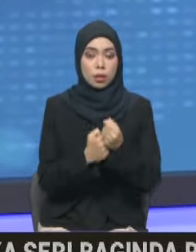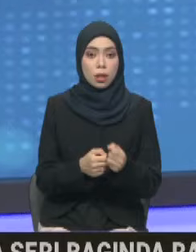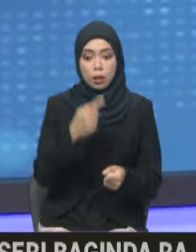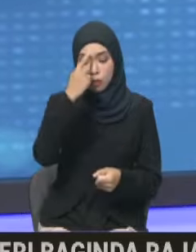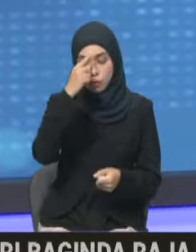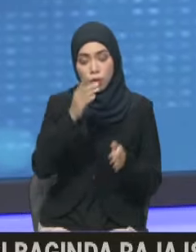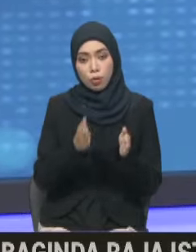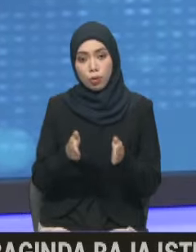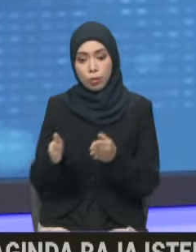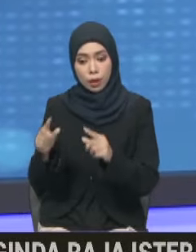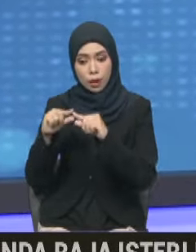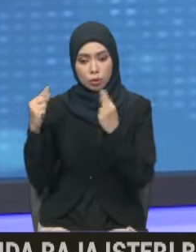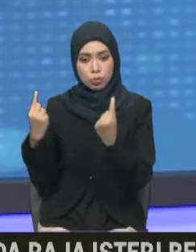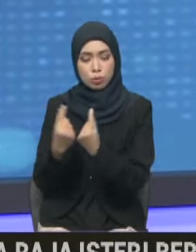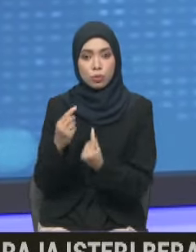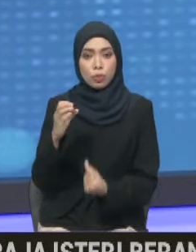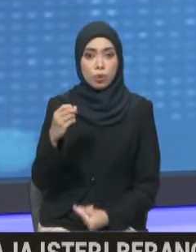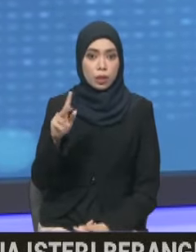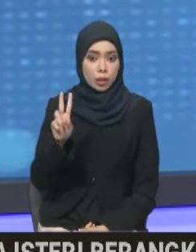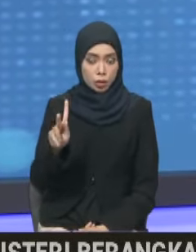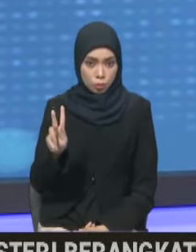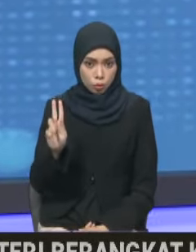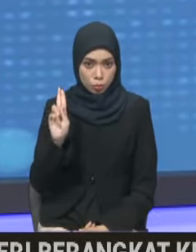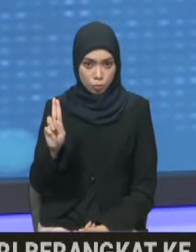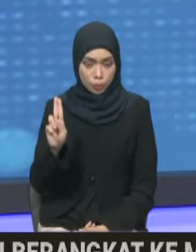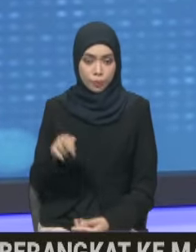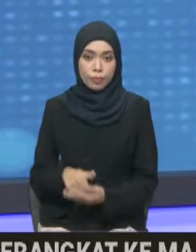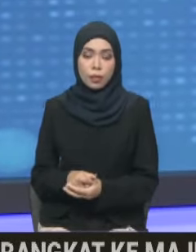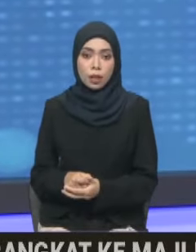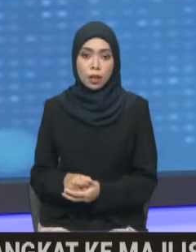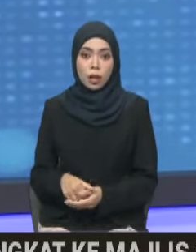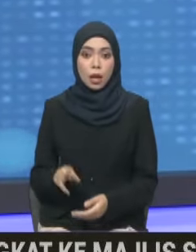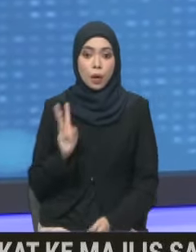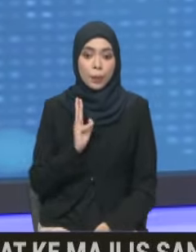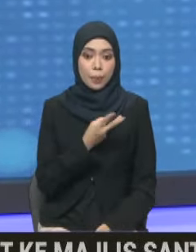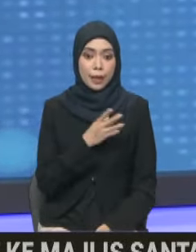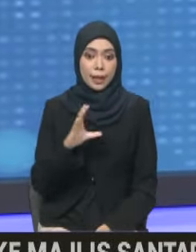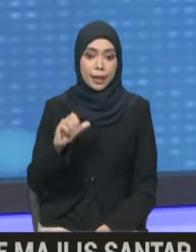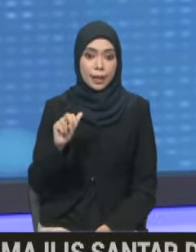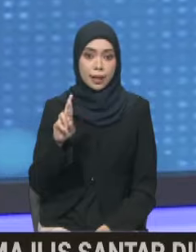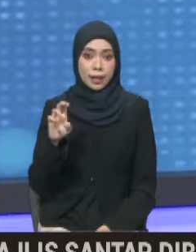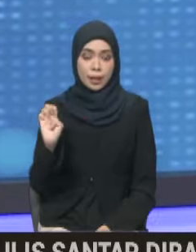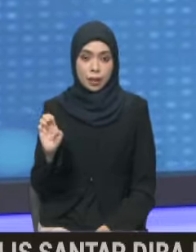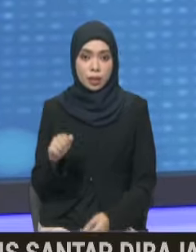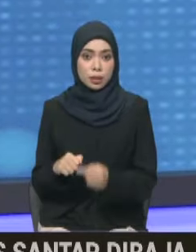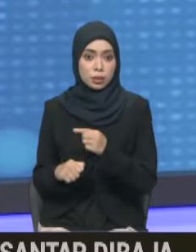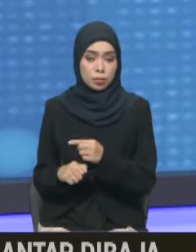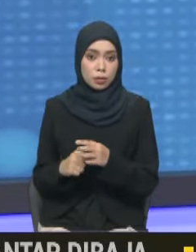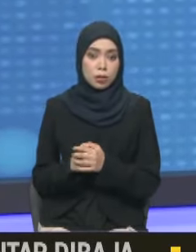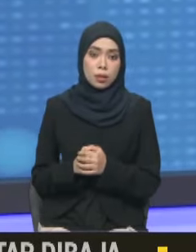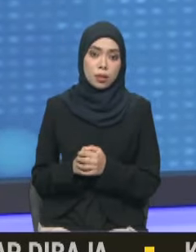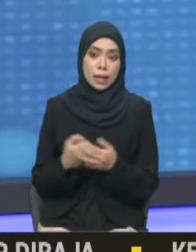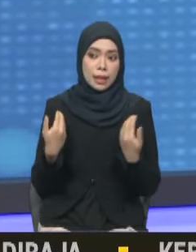tersebut dalam masyarakat. Bagi WeCare, iaitu sekumpulan 6 pegawai pengurusan pertengahan pelbagai